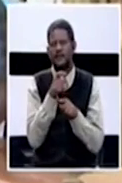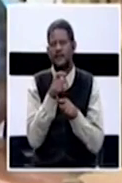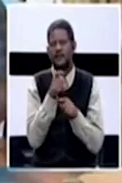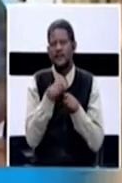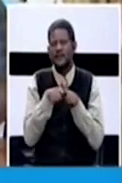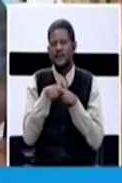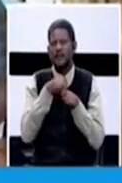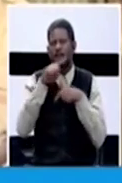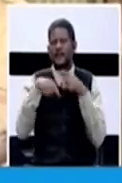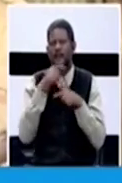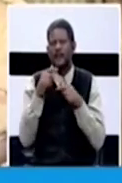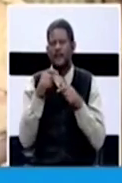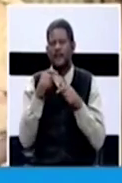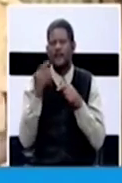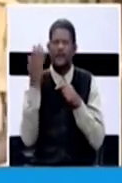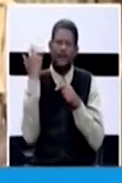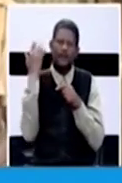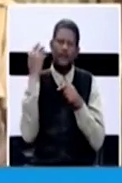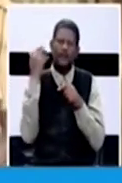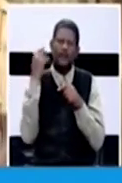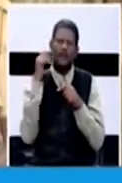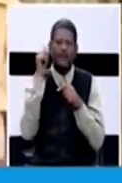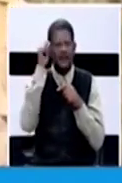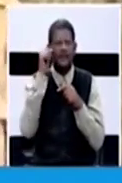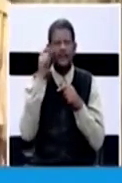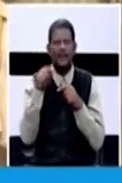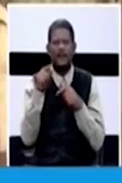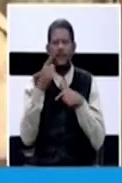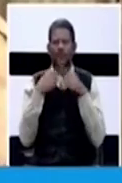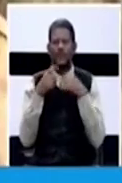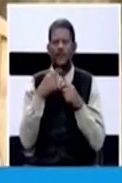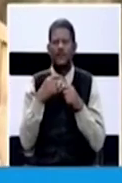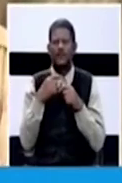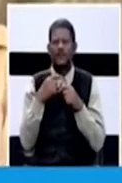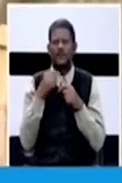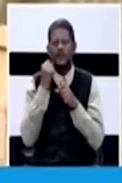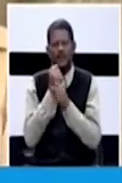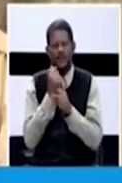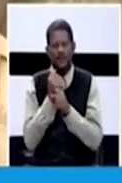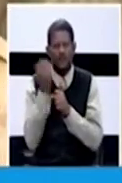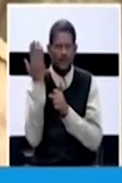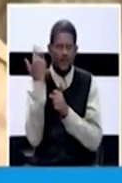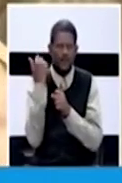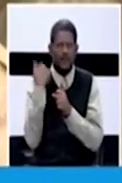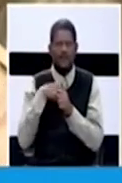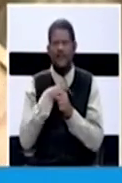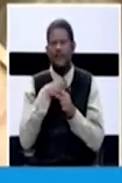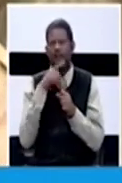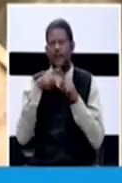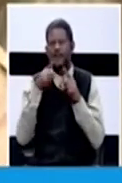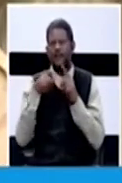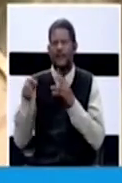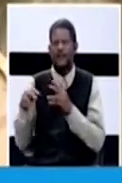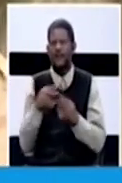ተሳሚዕና ንከይድ ተስሕዕና ንከይድ ከምቲ ቅድሚ ሕጂ ንስኹም ናብ ኤርትራ መፂኹም ሸቂልኩም ተብሉ ነበርኩም ንሕና ከዓ ከምኡ ኣብ ተፈላለዩ